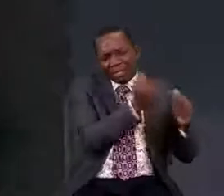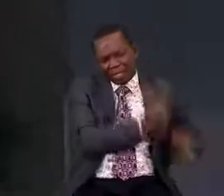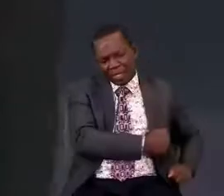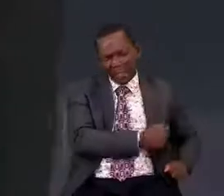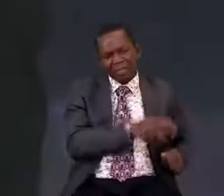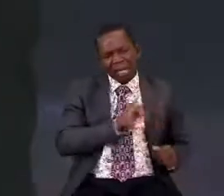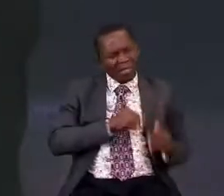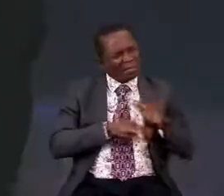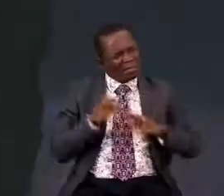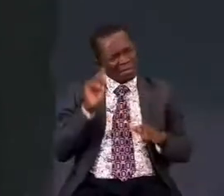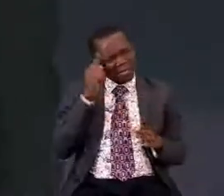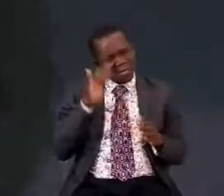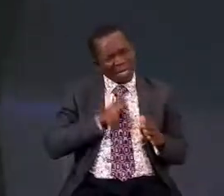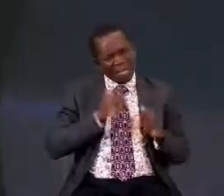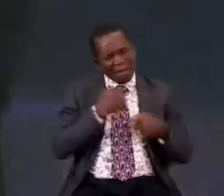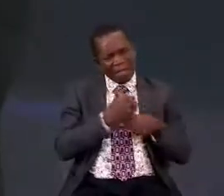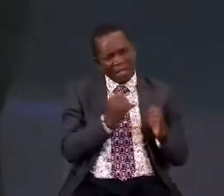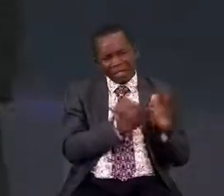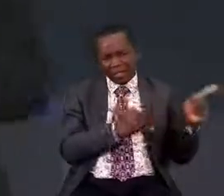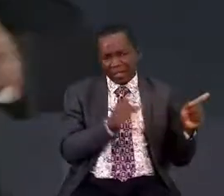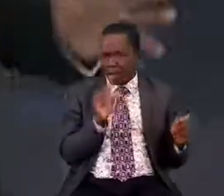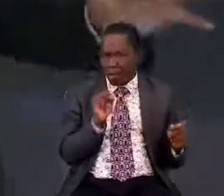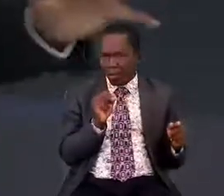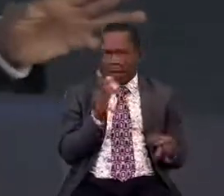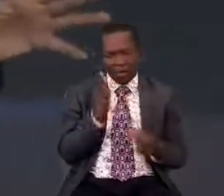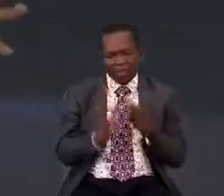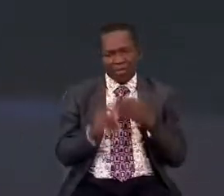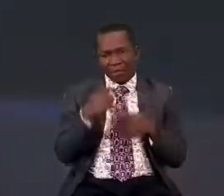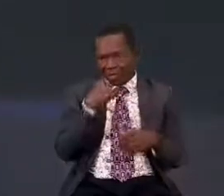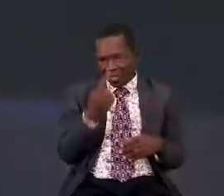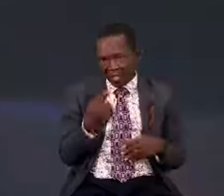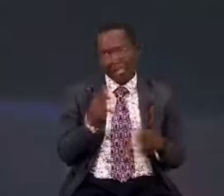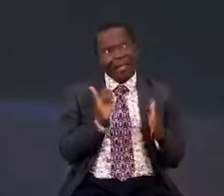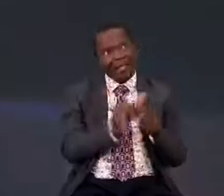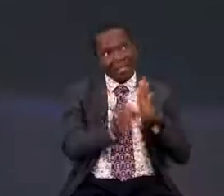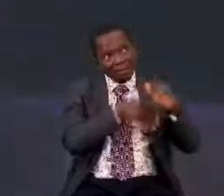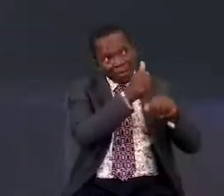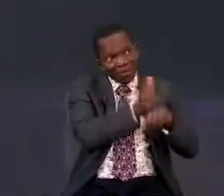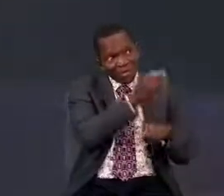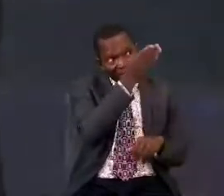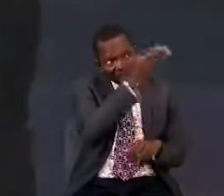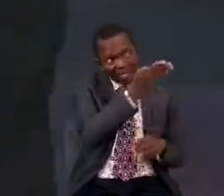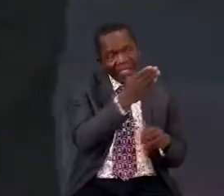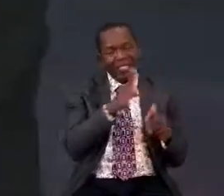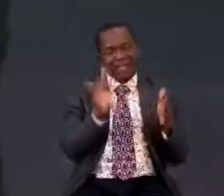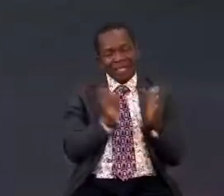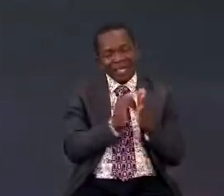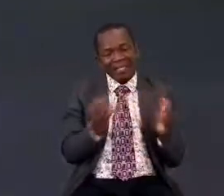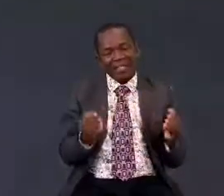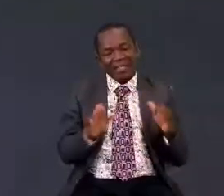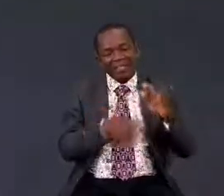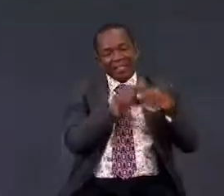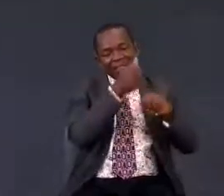regardez la montagne, regardez la colline, regardez la voie, regardez la section, regardez tous